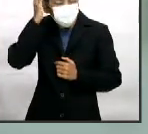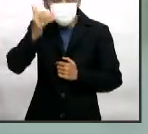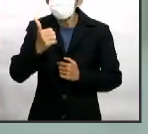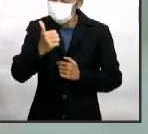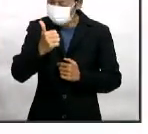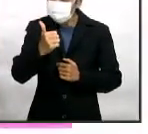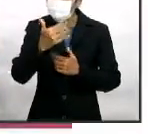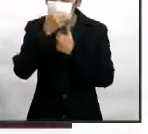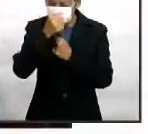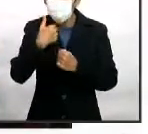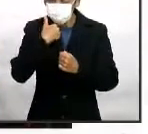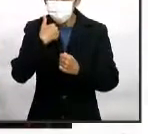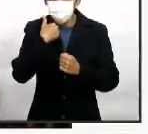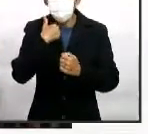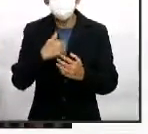ากกว่านี้